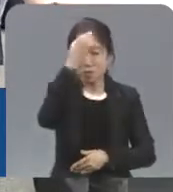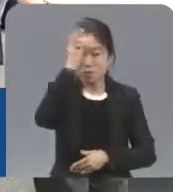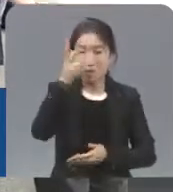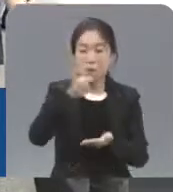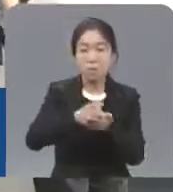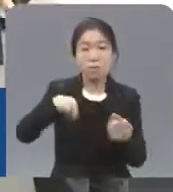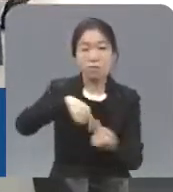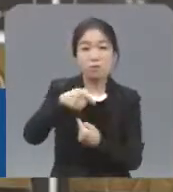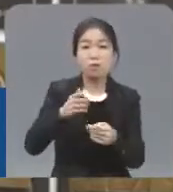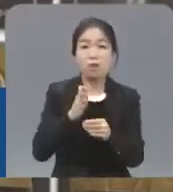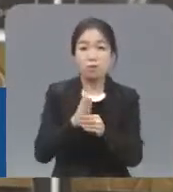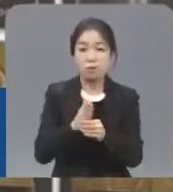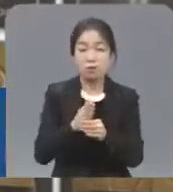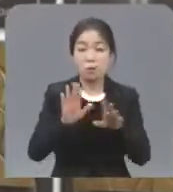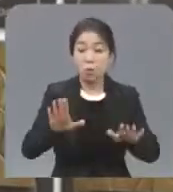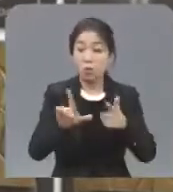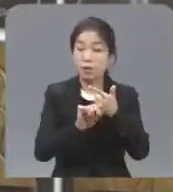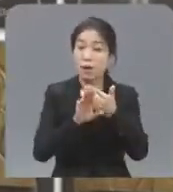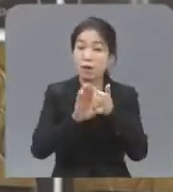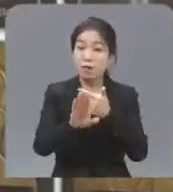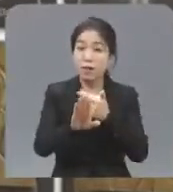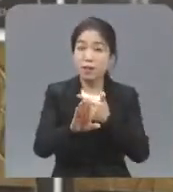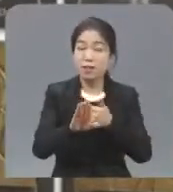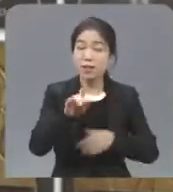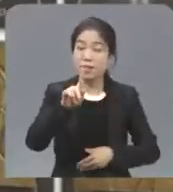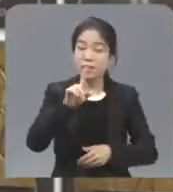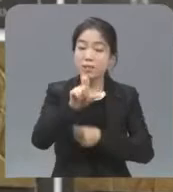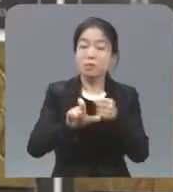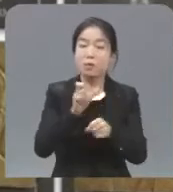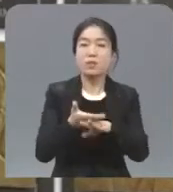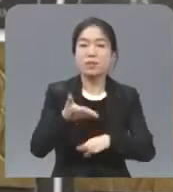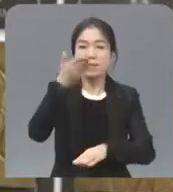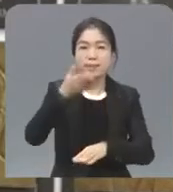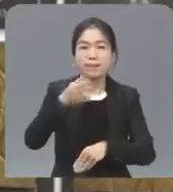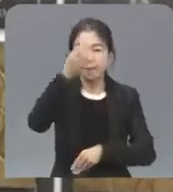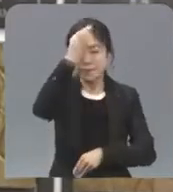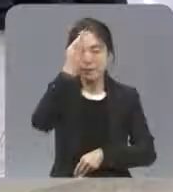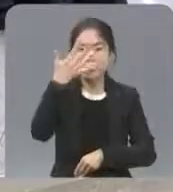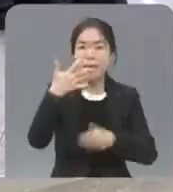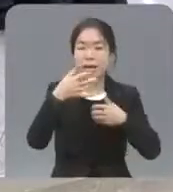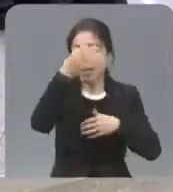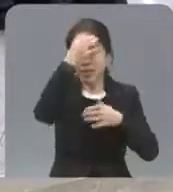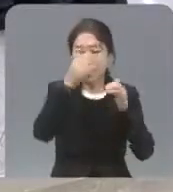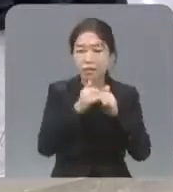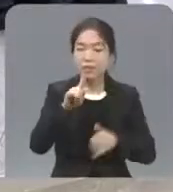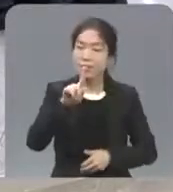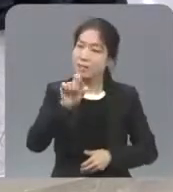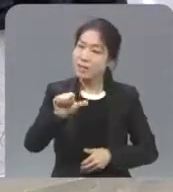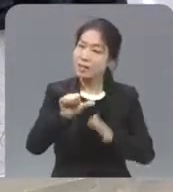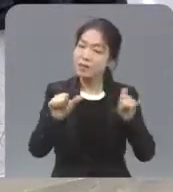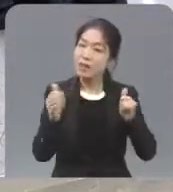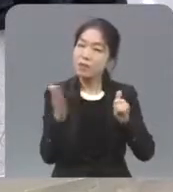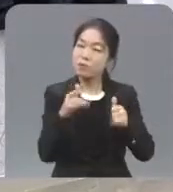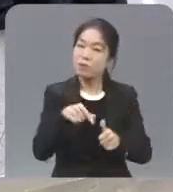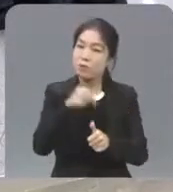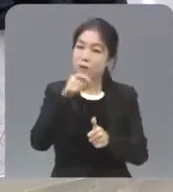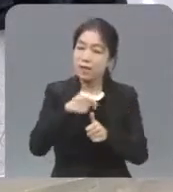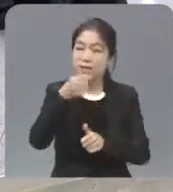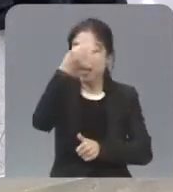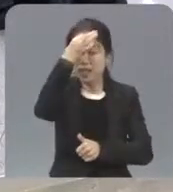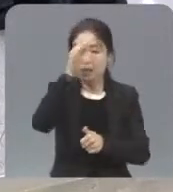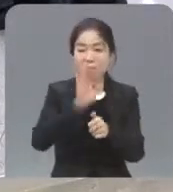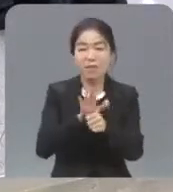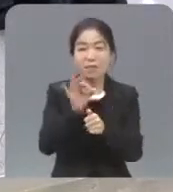제도를 운영하고 있으며 올 하반기에도 15년 이상된 숙련 기술자 5면 안팎을 선정에 기술 장려금 등을